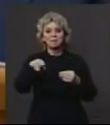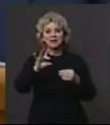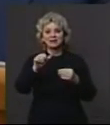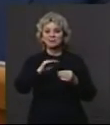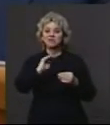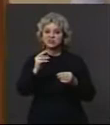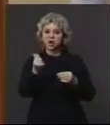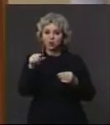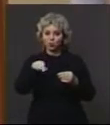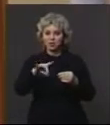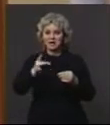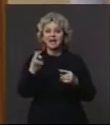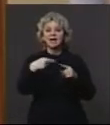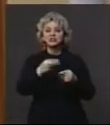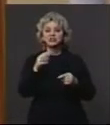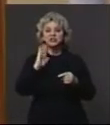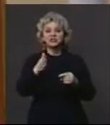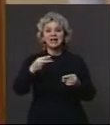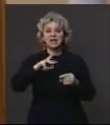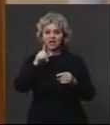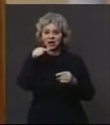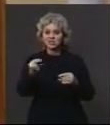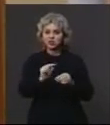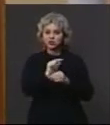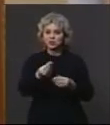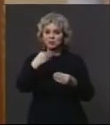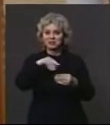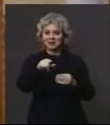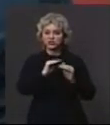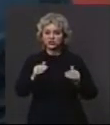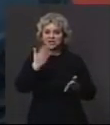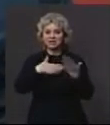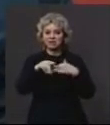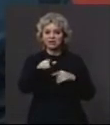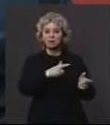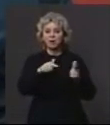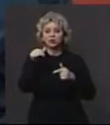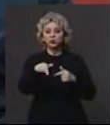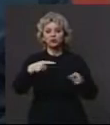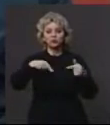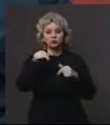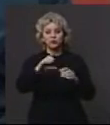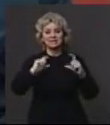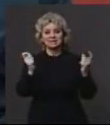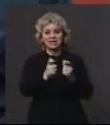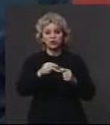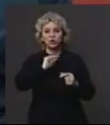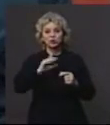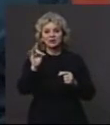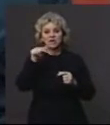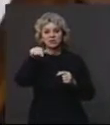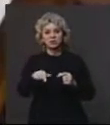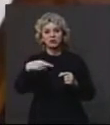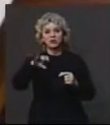2 миллиардами федеральных рублей. Эти деньги пойдут на лекарства, лечебное питание детей-инвалидов, подготовку к мундиалю стадионов, труд в